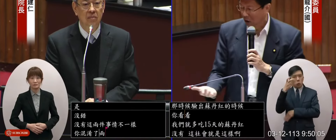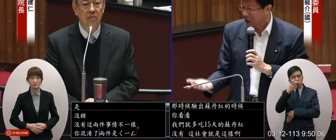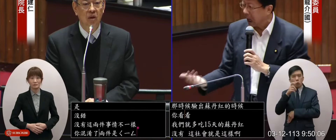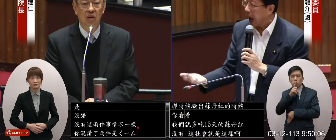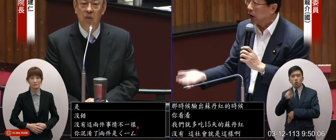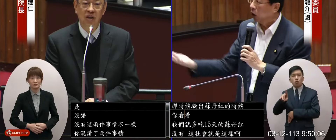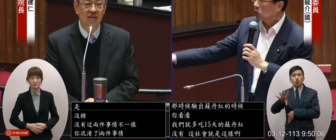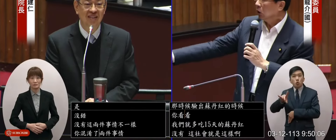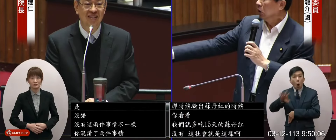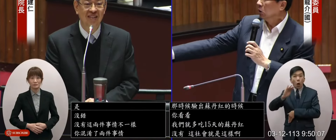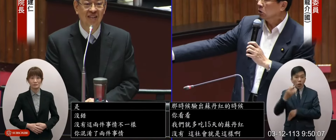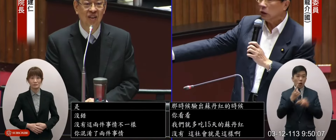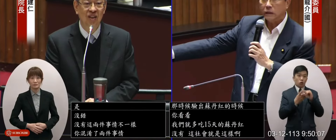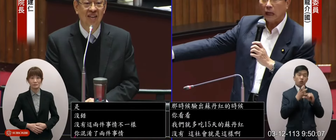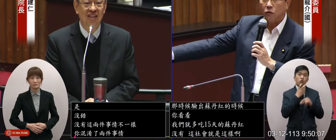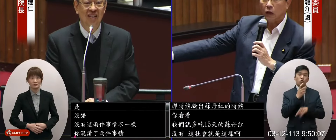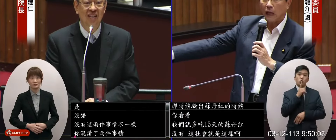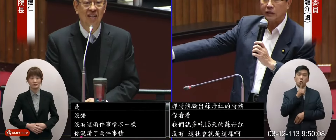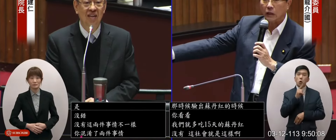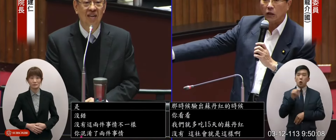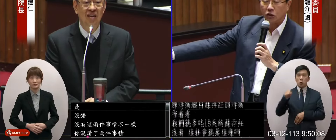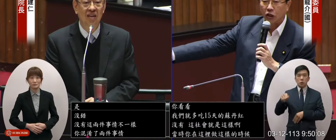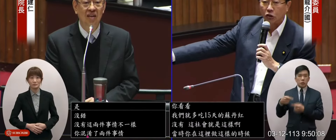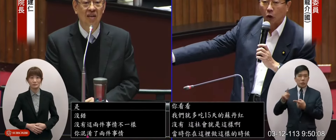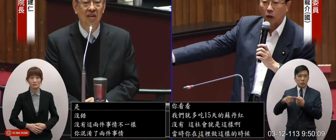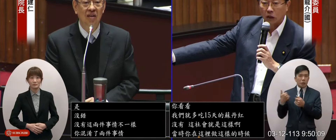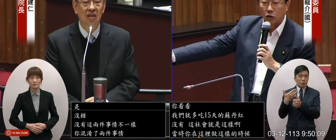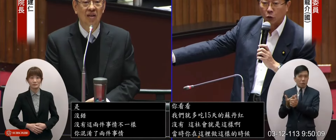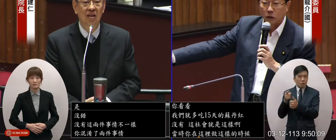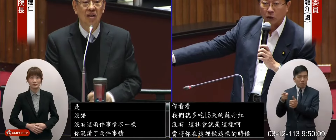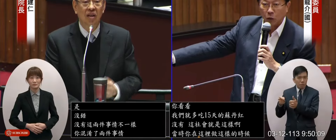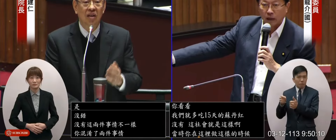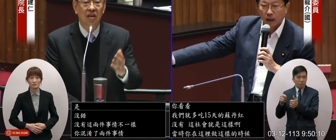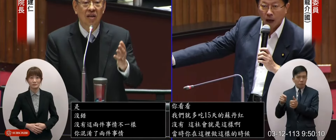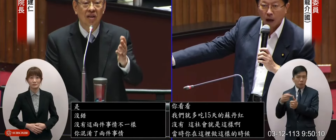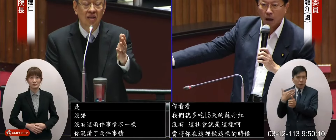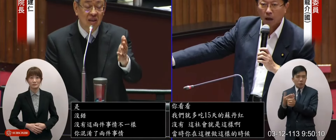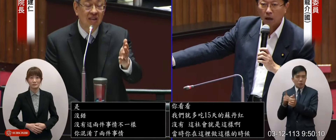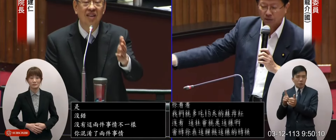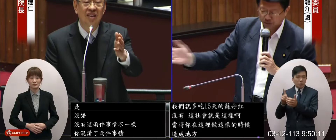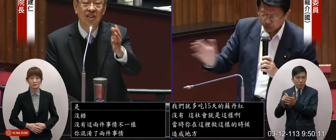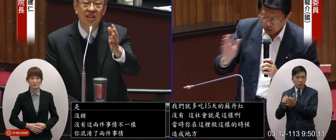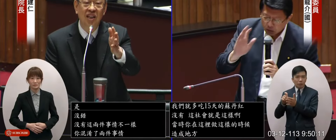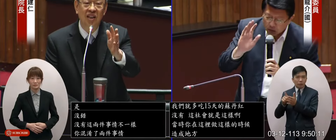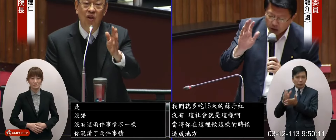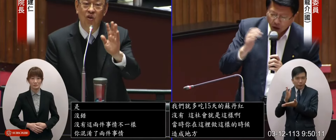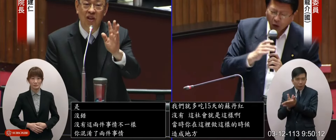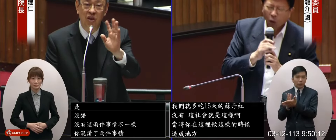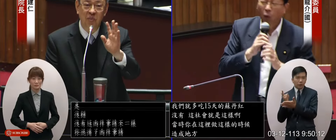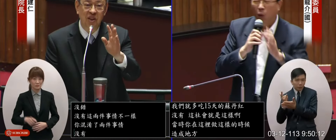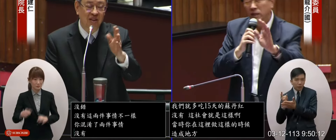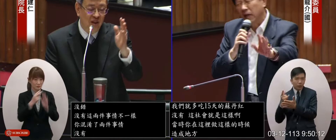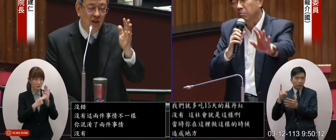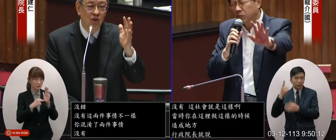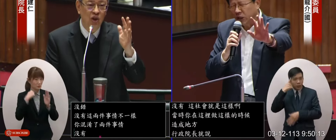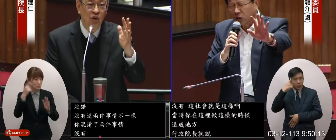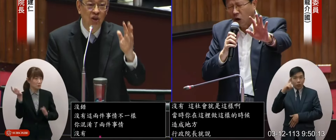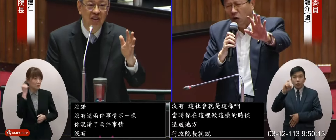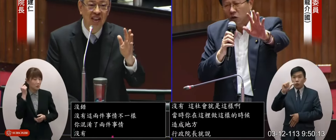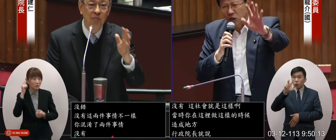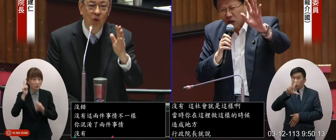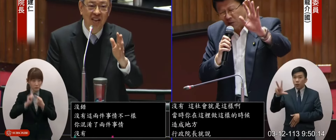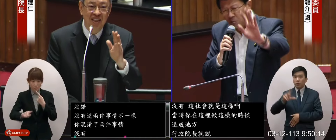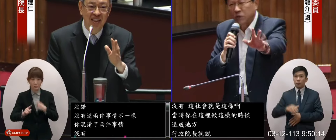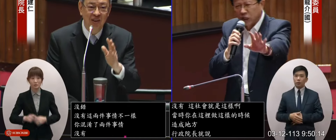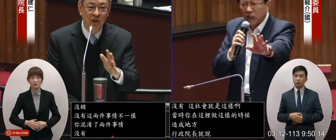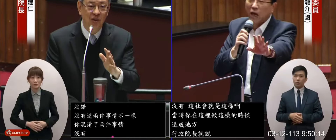就讲，这爱哦，这个单位爱先人申诉啊，申诉15天啊。 这你安尼讲完全唔对， 这不是